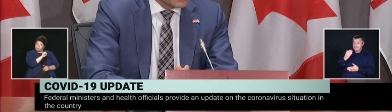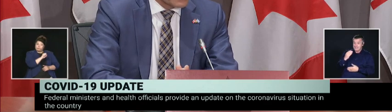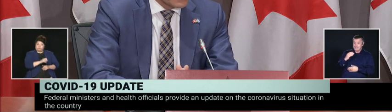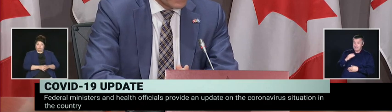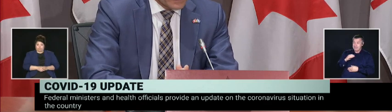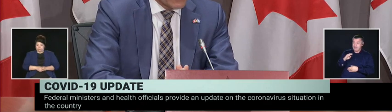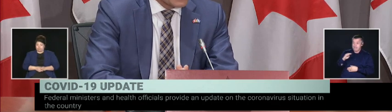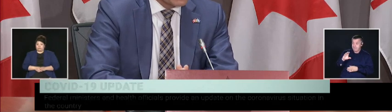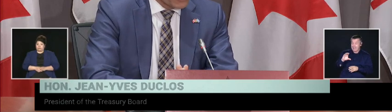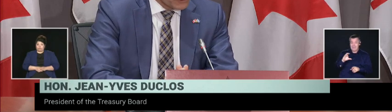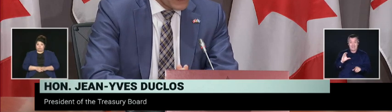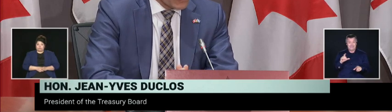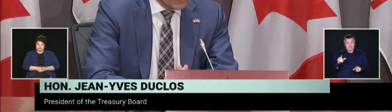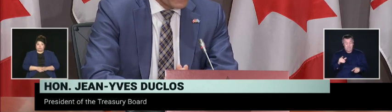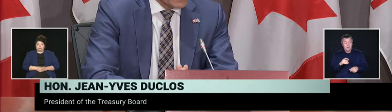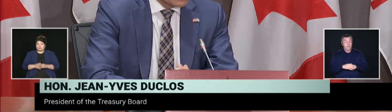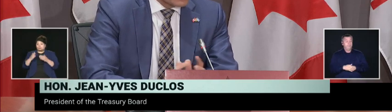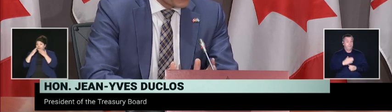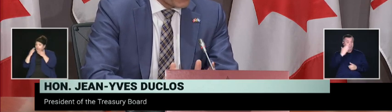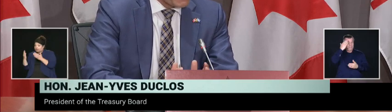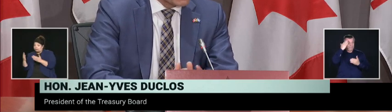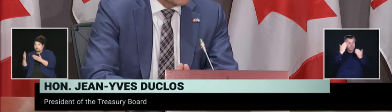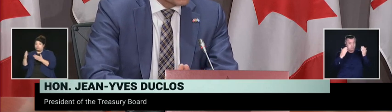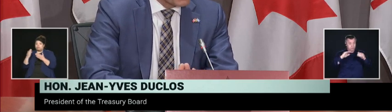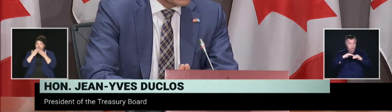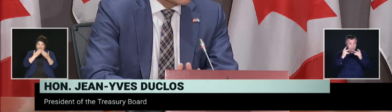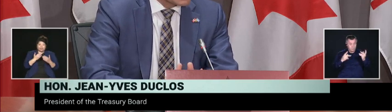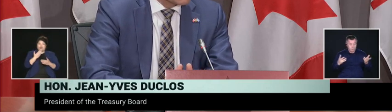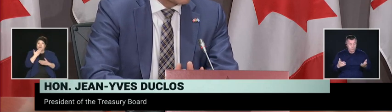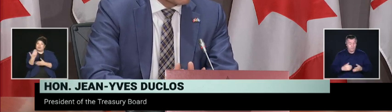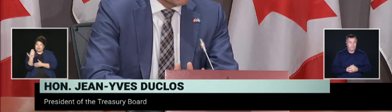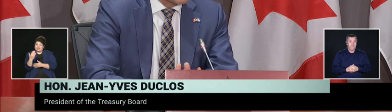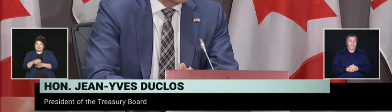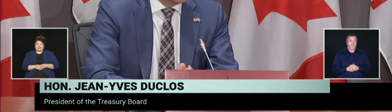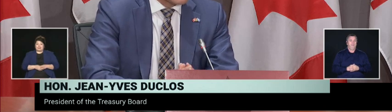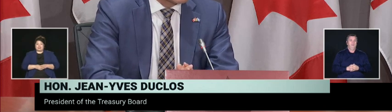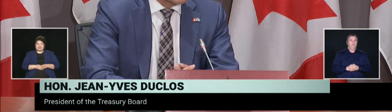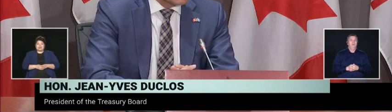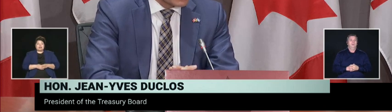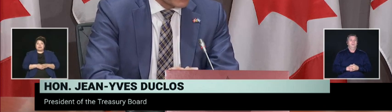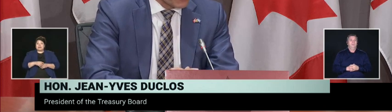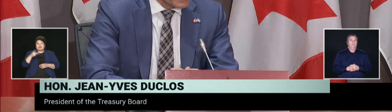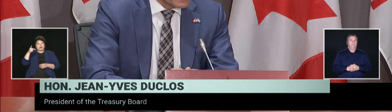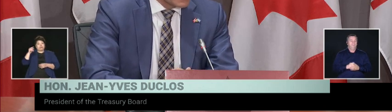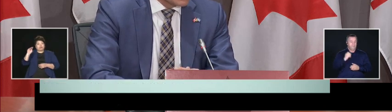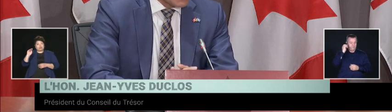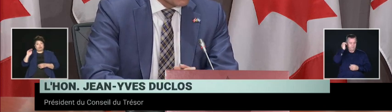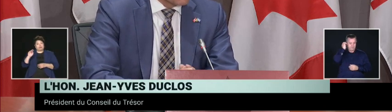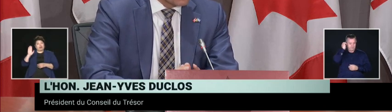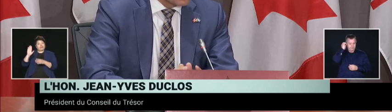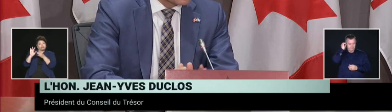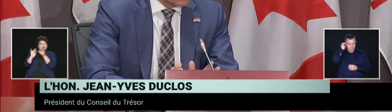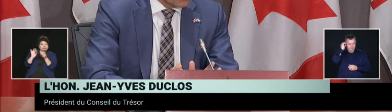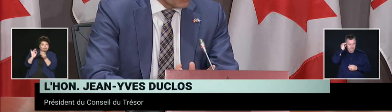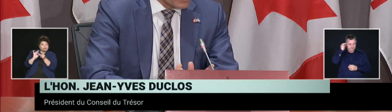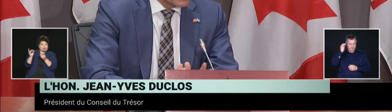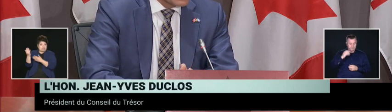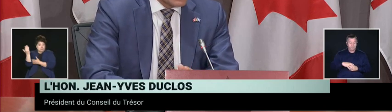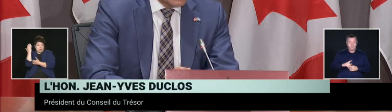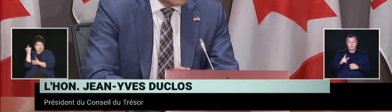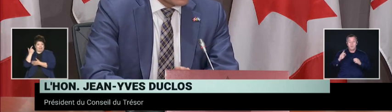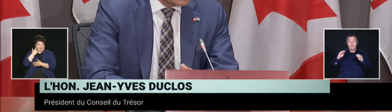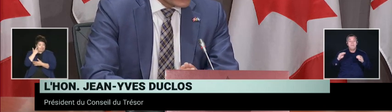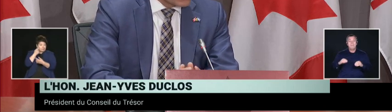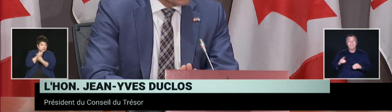Good morning and good afternoon, everyone. The Prime Minister made several important announcements this morning. I will focus on